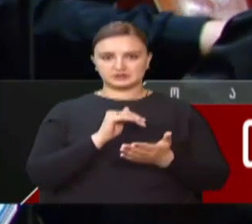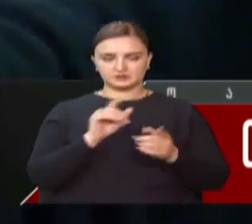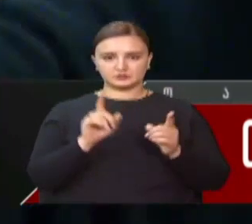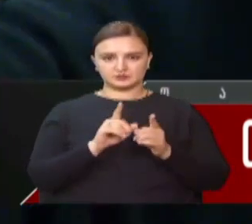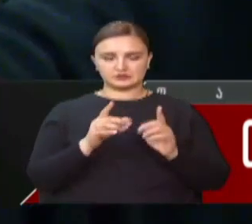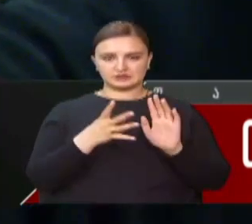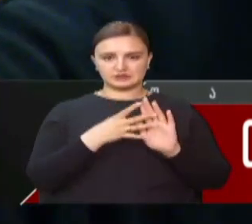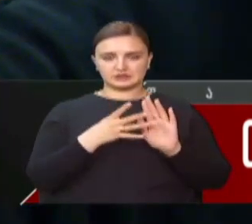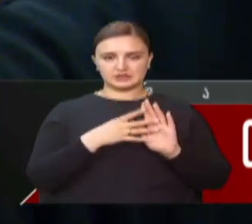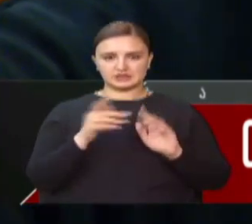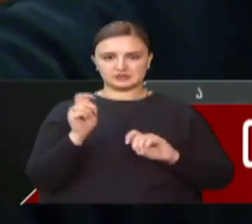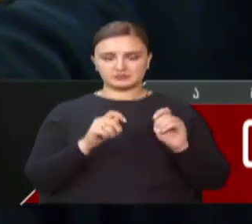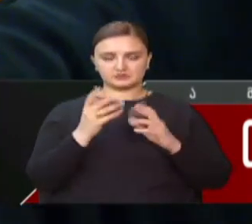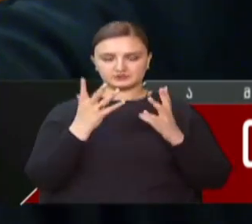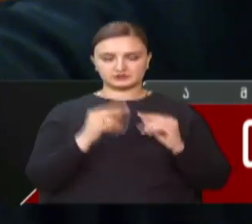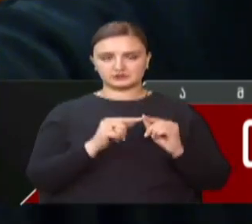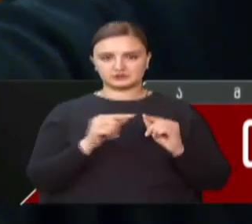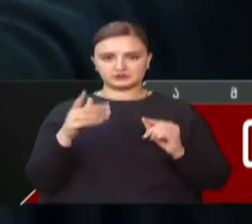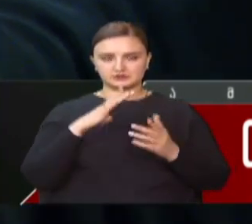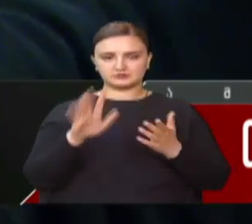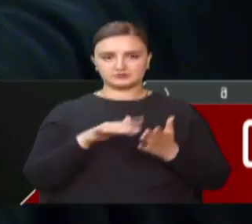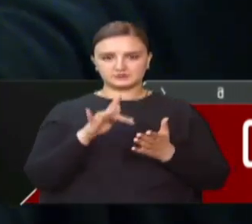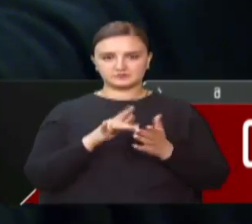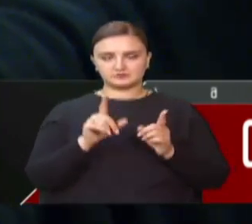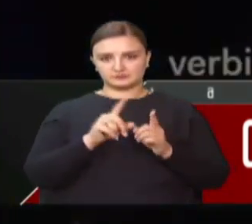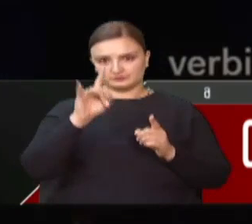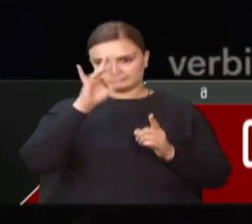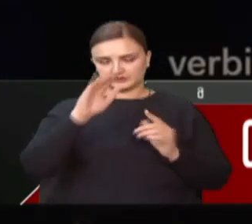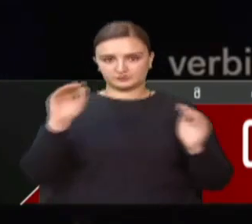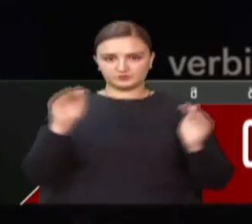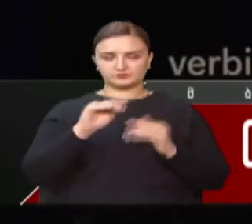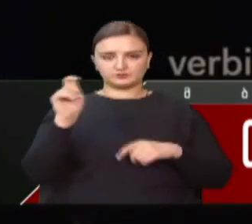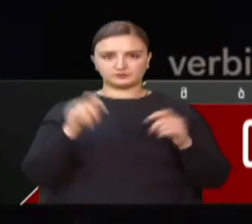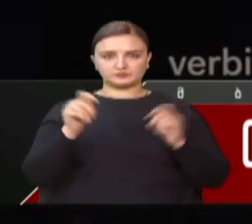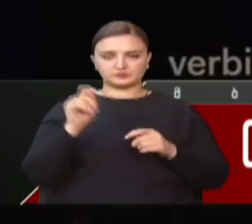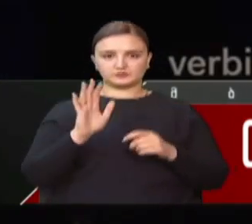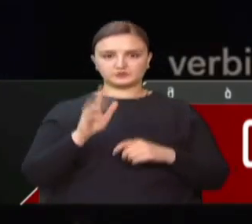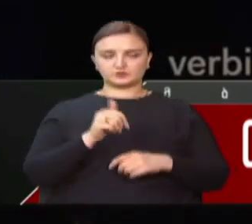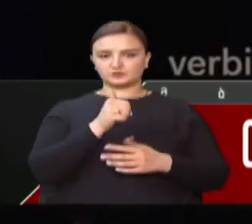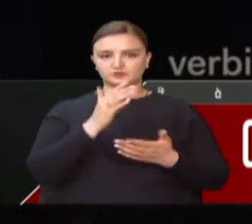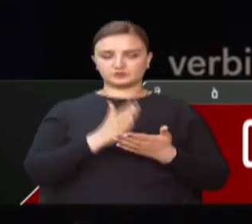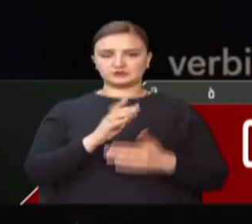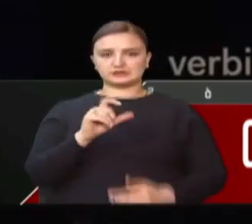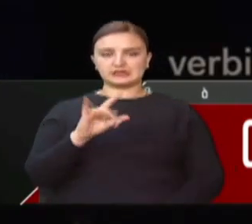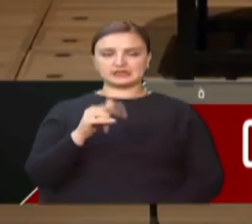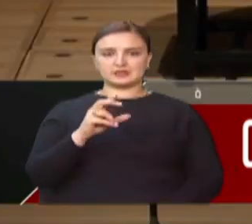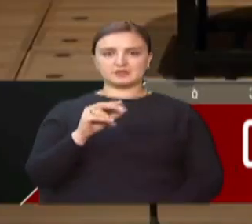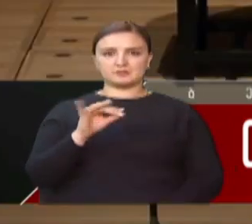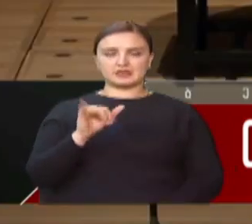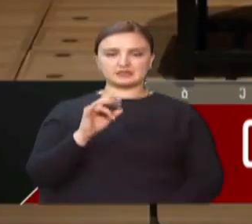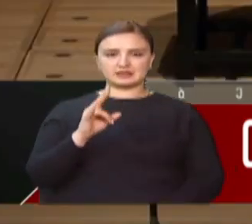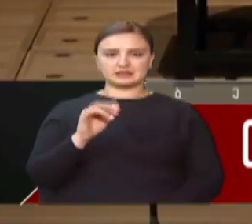ორკესტრი. ცხრა საფესტივალო დღის განმავლობაში თბილისში ისეთი ცნობილი მუსიკოსები ჩამოვლენ, როგორებიც არიან სერგეი